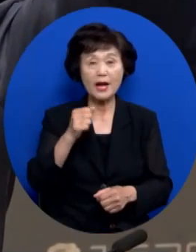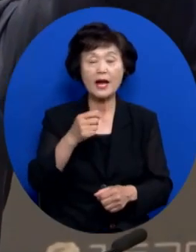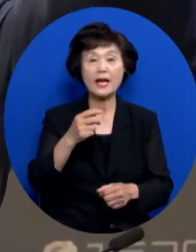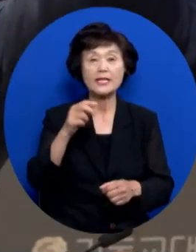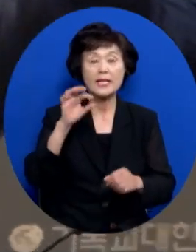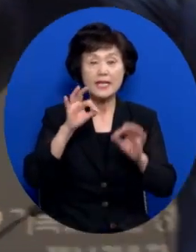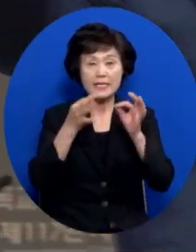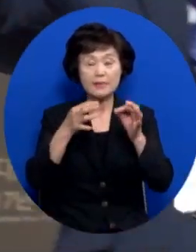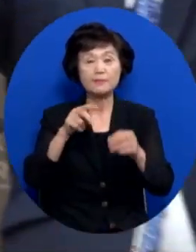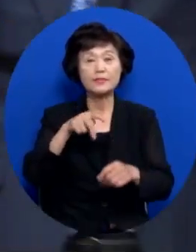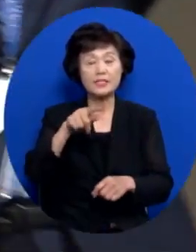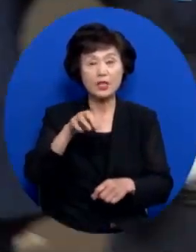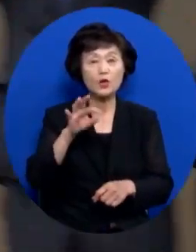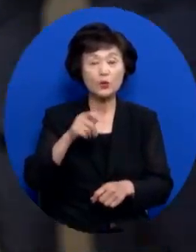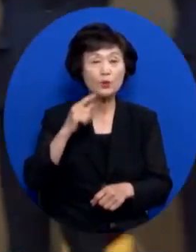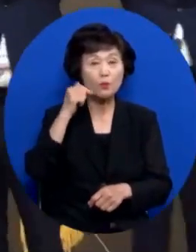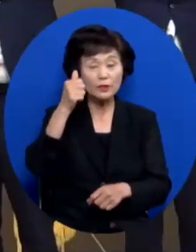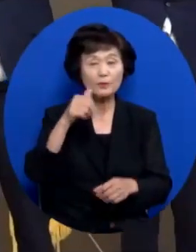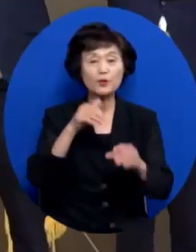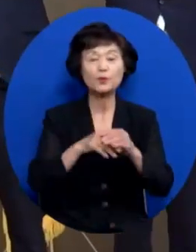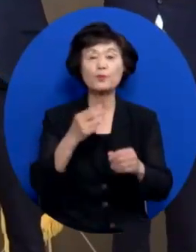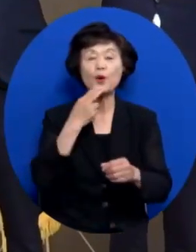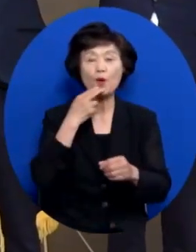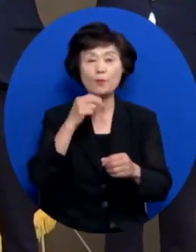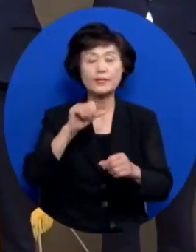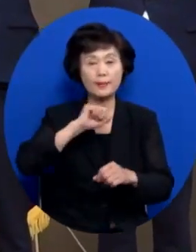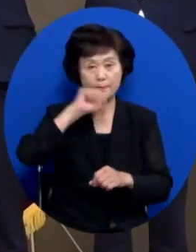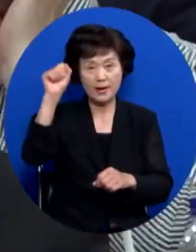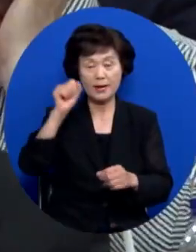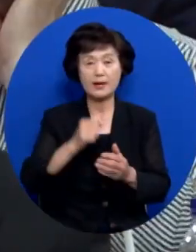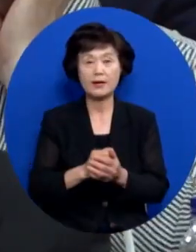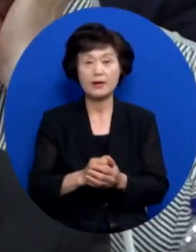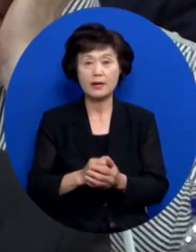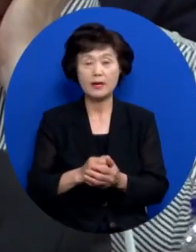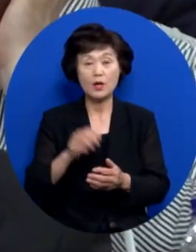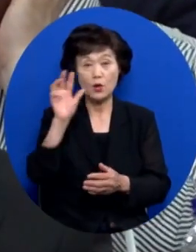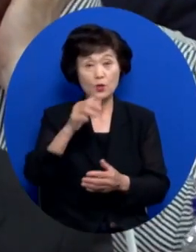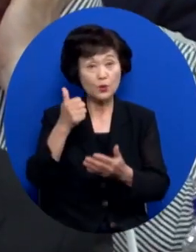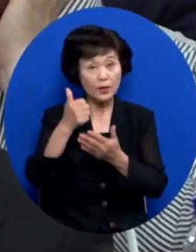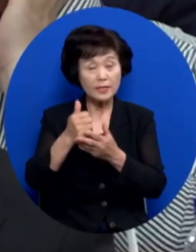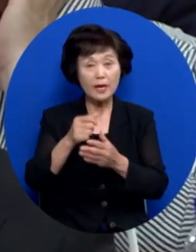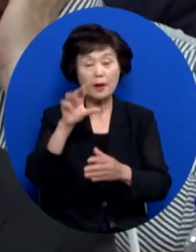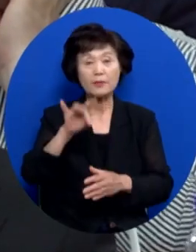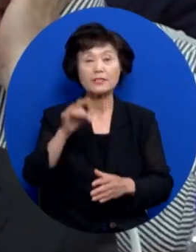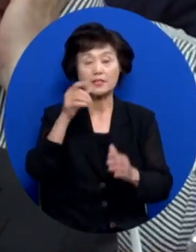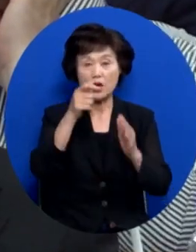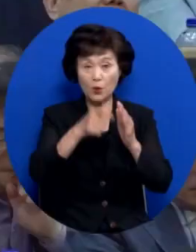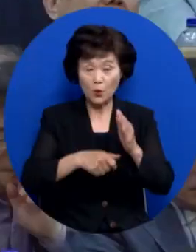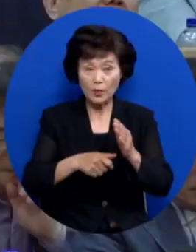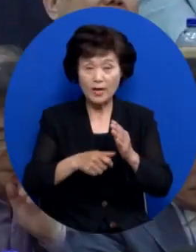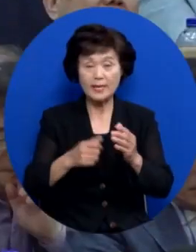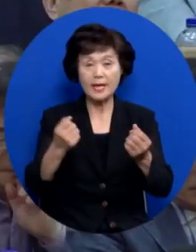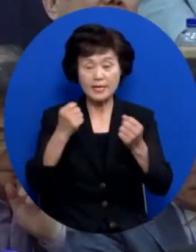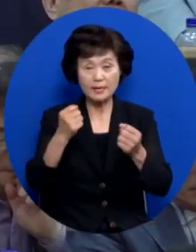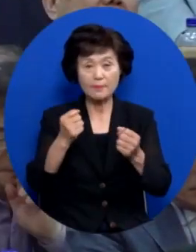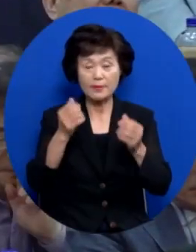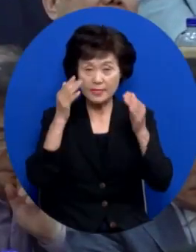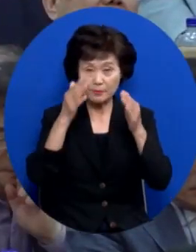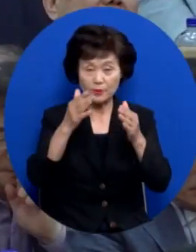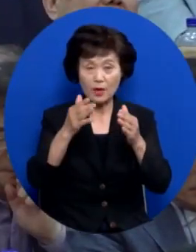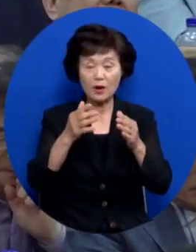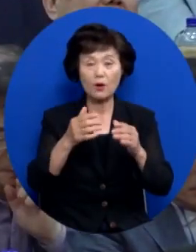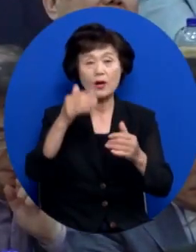임서공 목사가 투표 없이 당선됐습니다. 임 신임 총회장은 먼저 교단의 역량을 집중하고 다음 세대